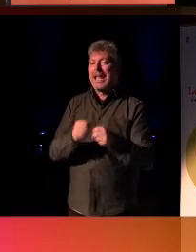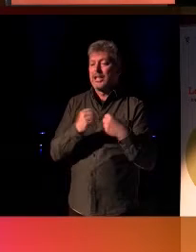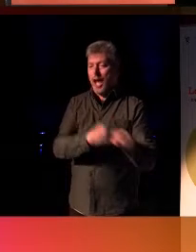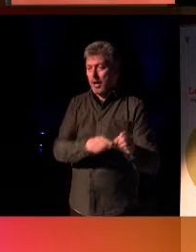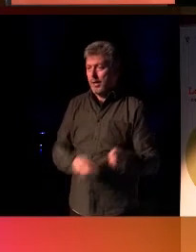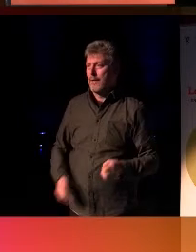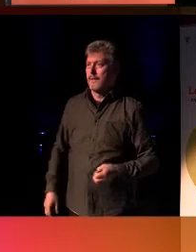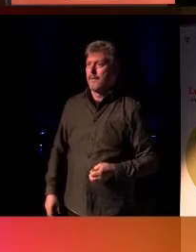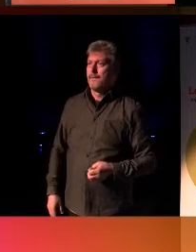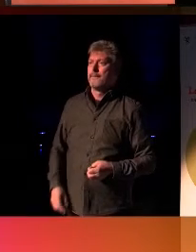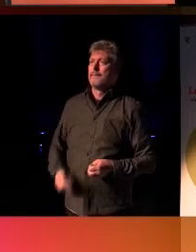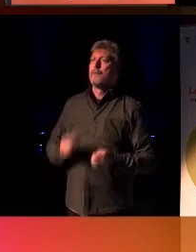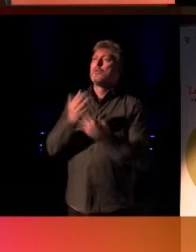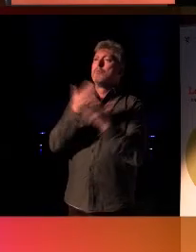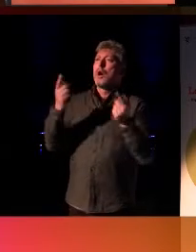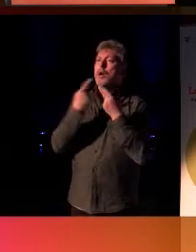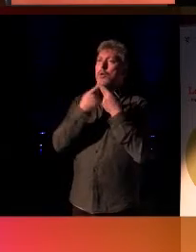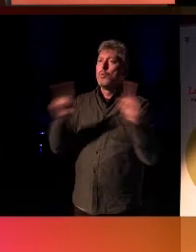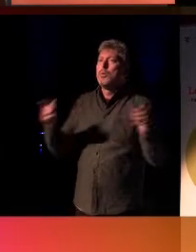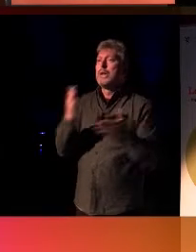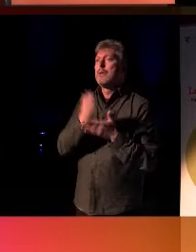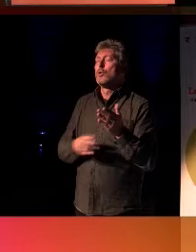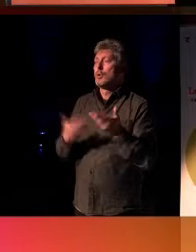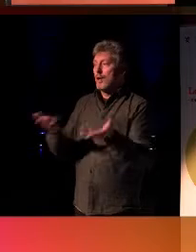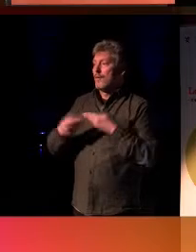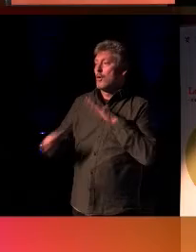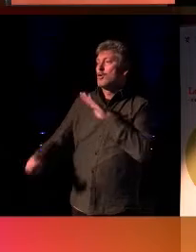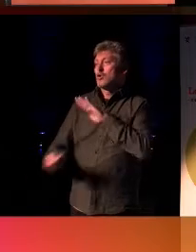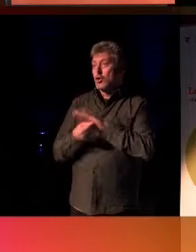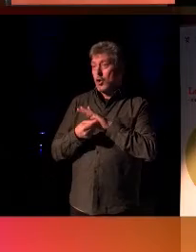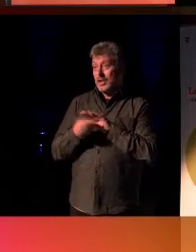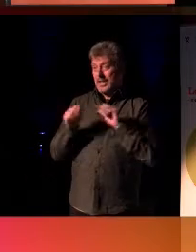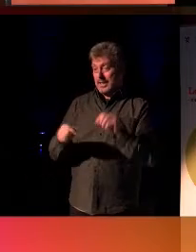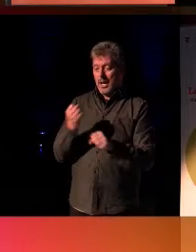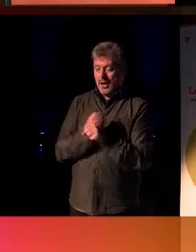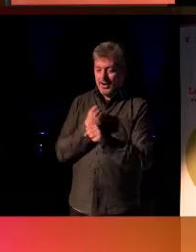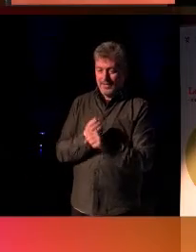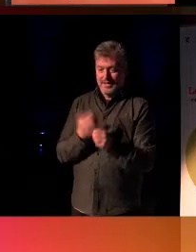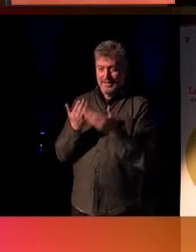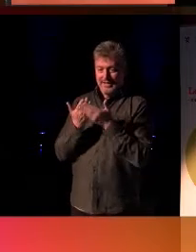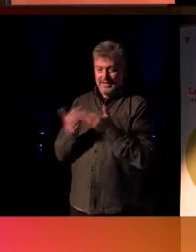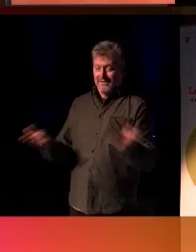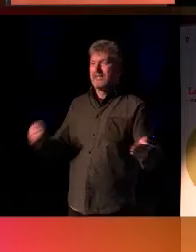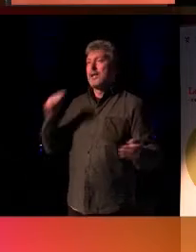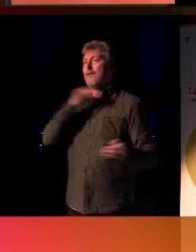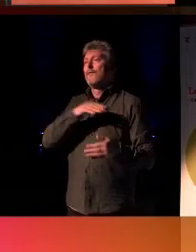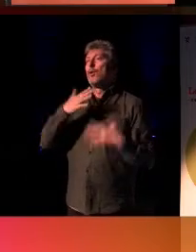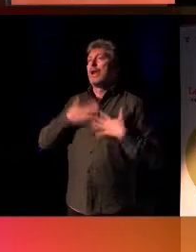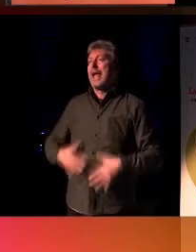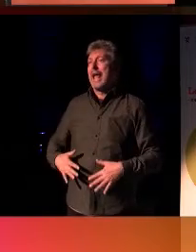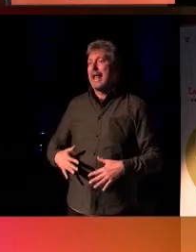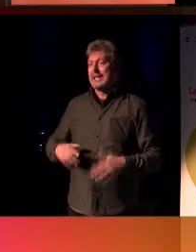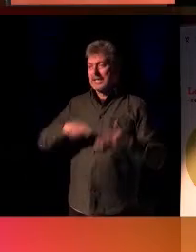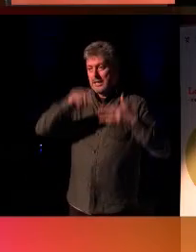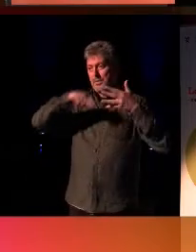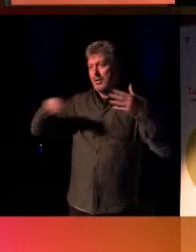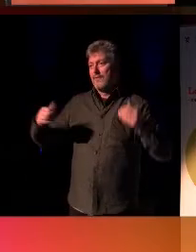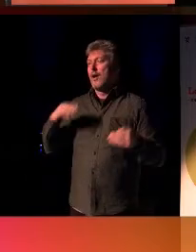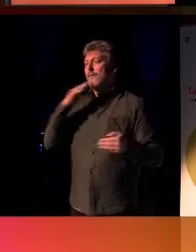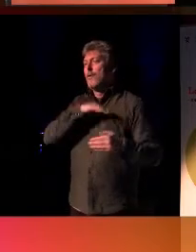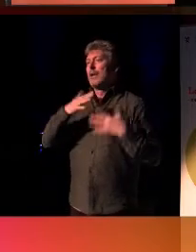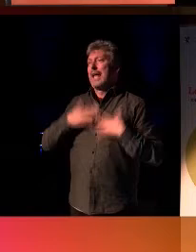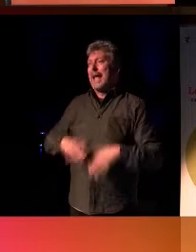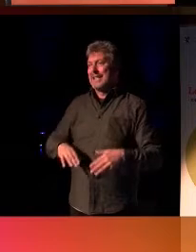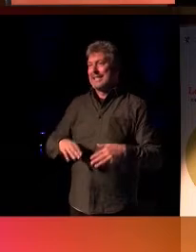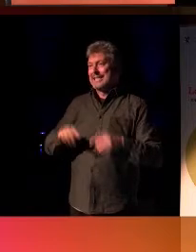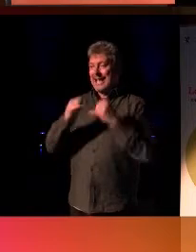Det er mange ulike måter å få støtte i dette arbeidet på. Dette viser folkehelsebarometret fra Folkehelseinstituttet.